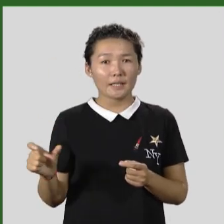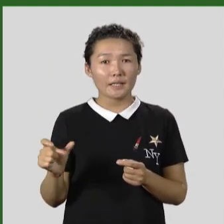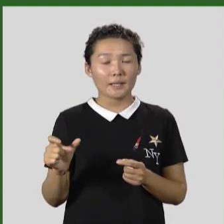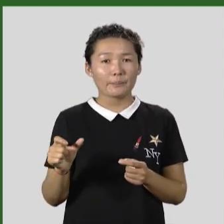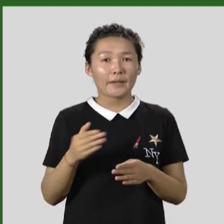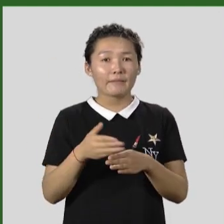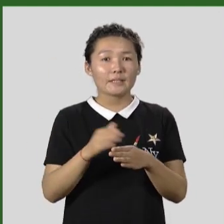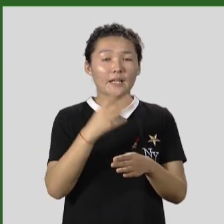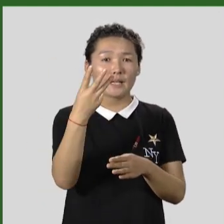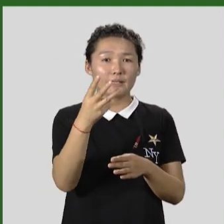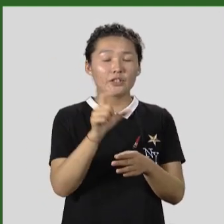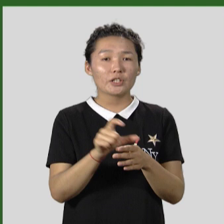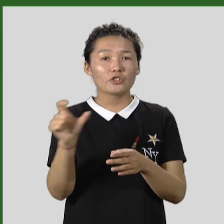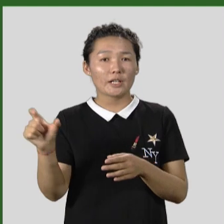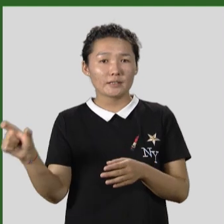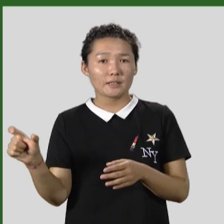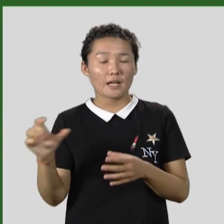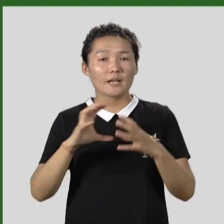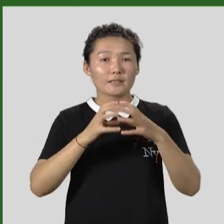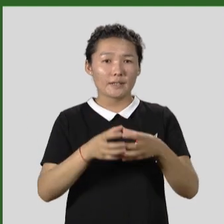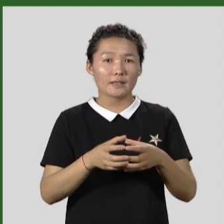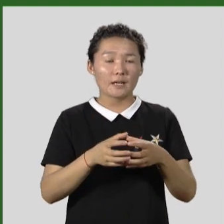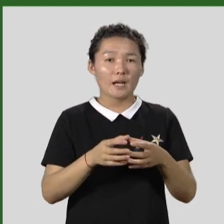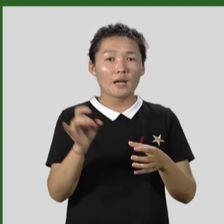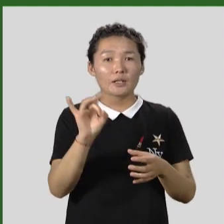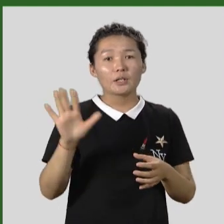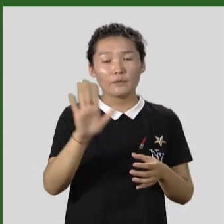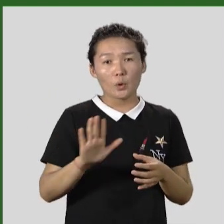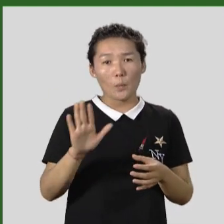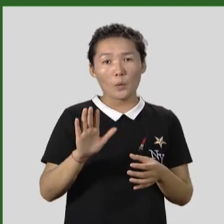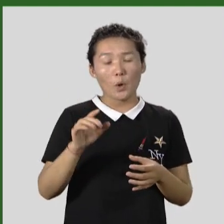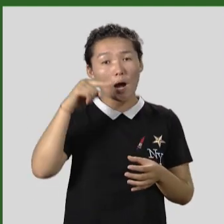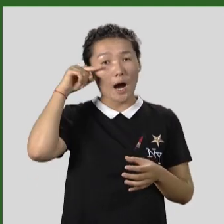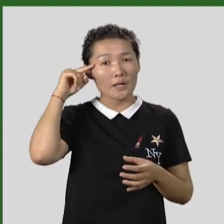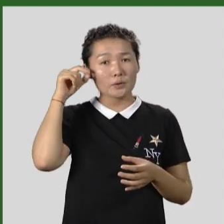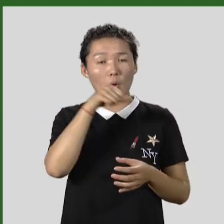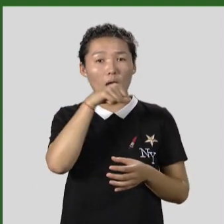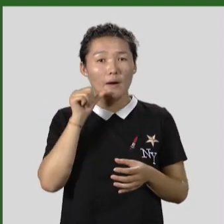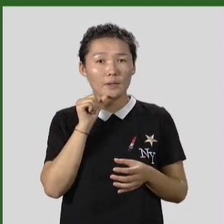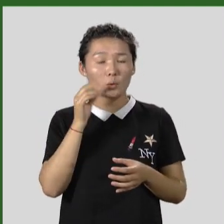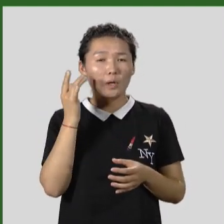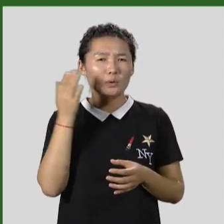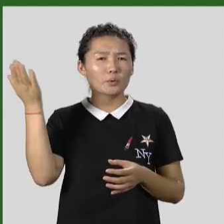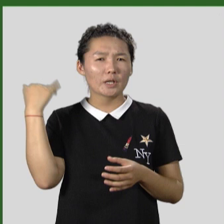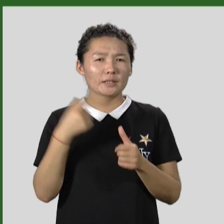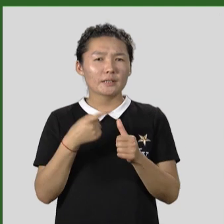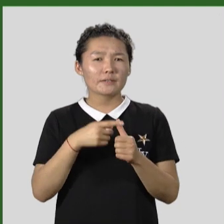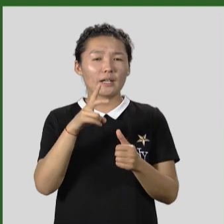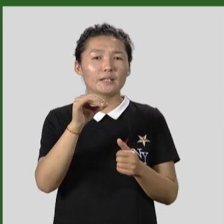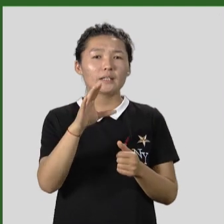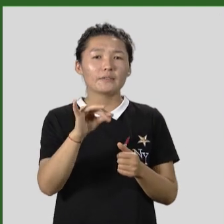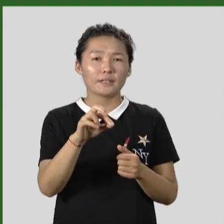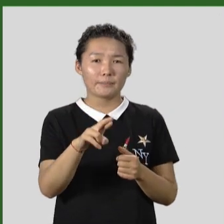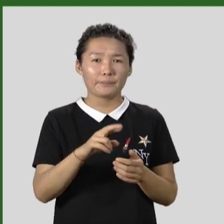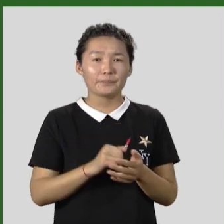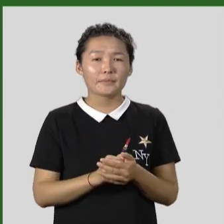– Европу, Азию, Африку, которую тогда называли Ливией. Эти три части